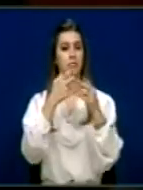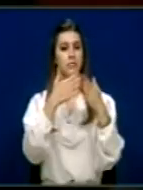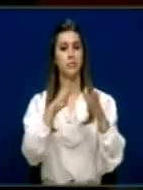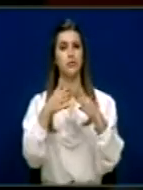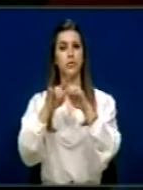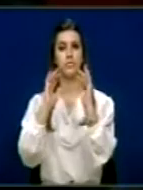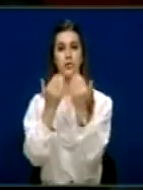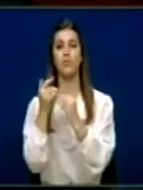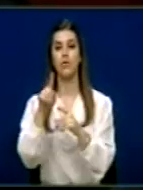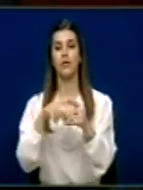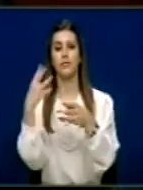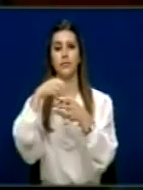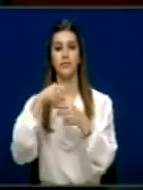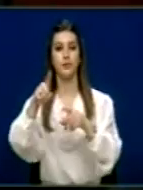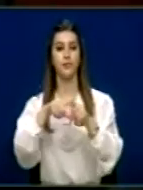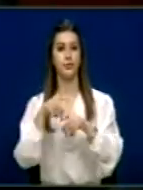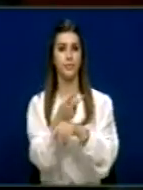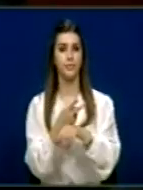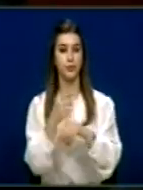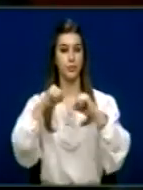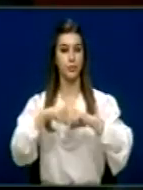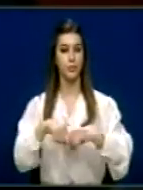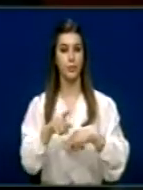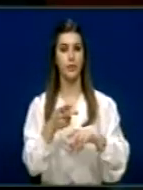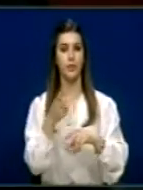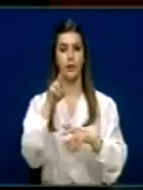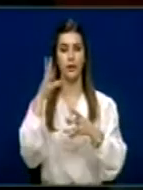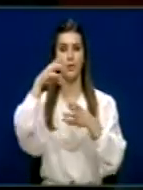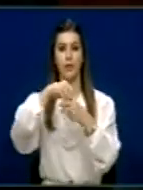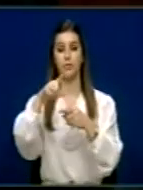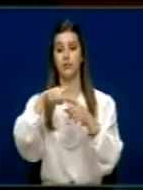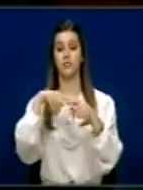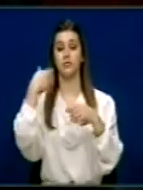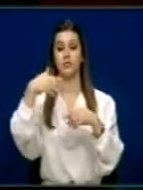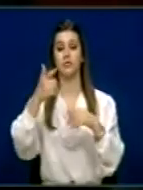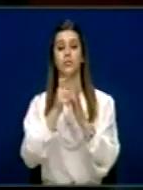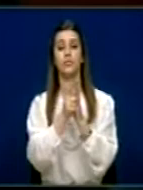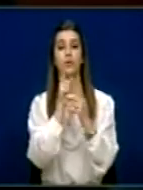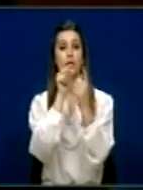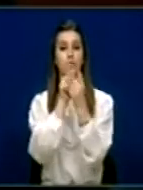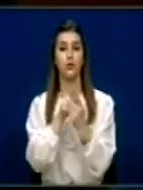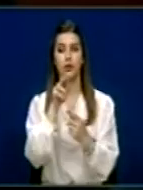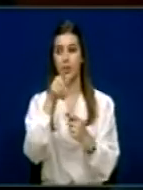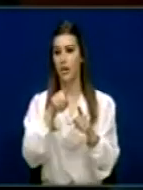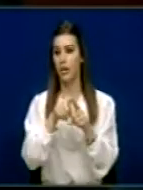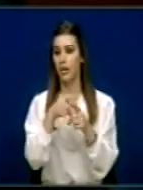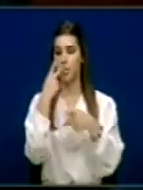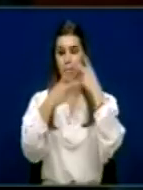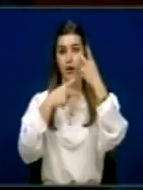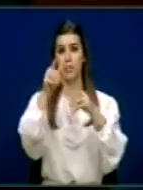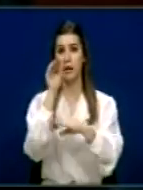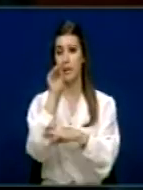të Republikës Kosovës, dhe në ato zyre shpesh herë na kanë thënë sa që jemi takuar me ta qoftë përmes shqyrtimit të raportit